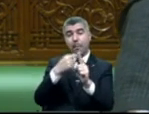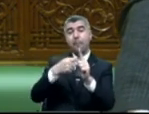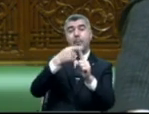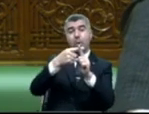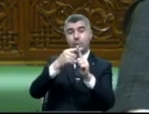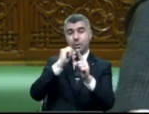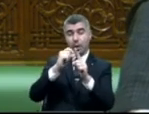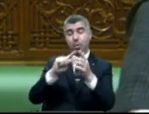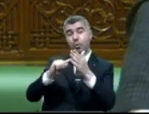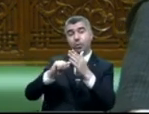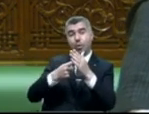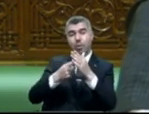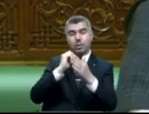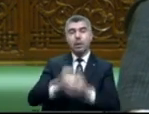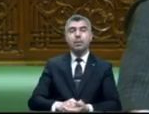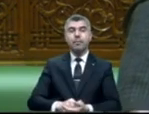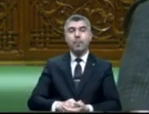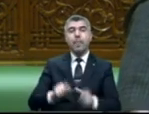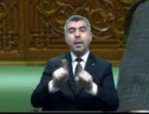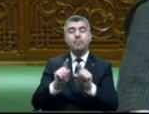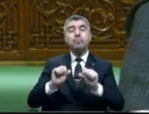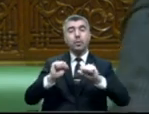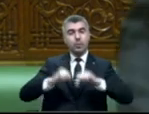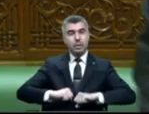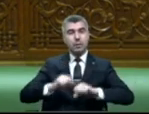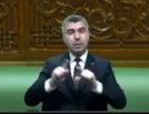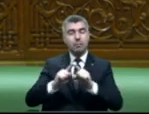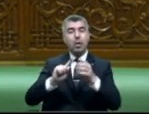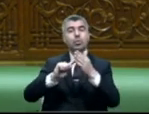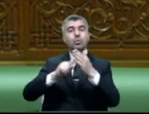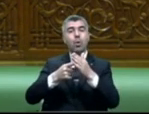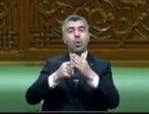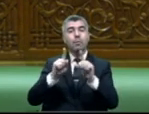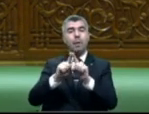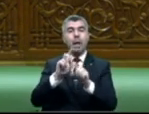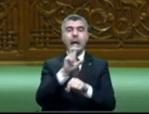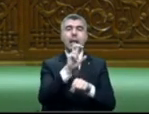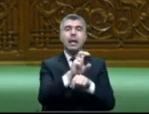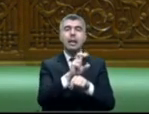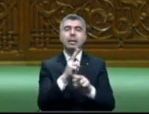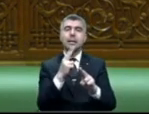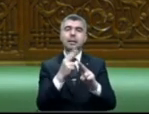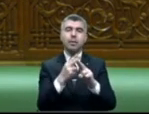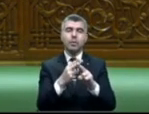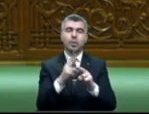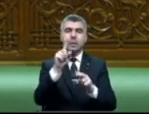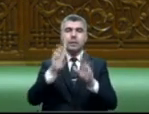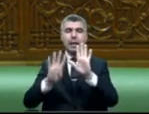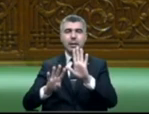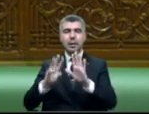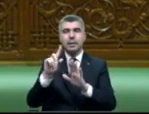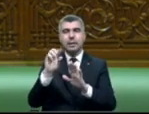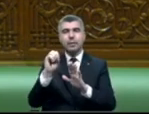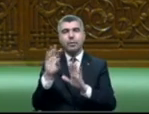لو التنسيون التي تتمتع بإمكانية الوصول إلى الكهرباء الأخضر المقدم بموجب قانون 13-09، العمل